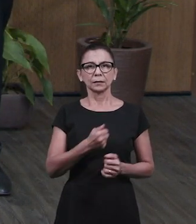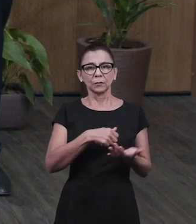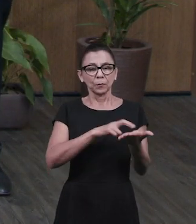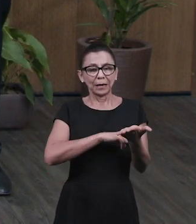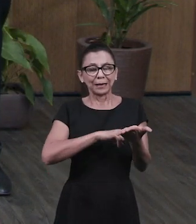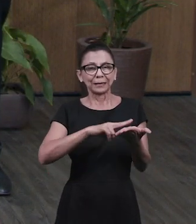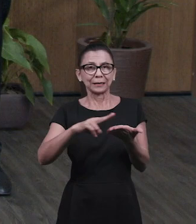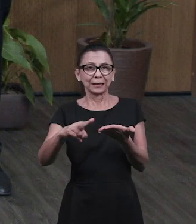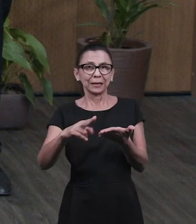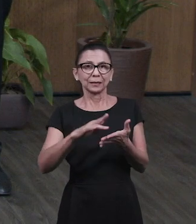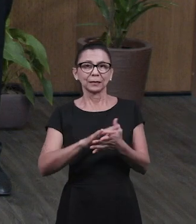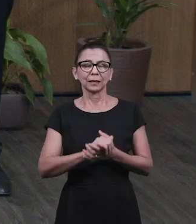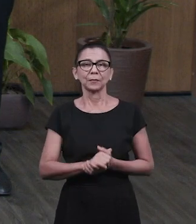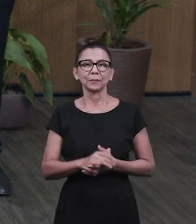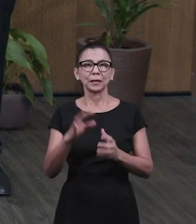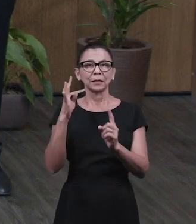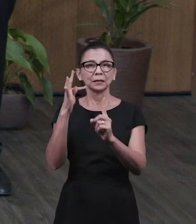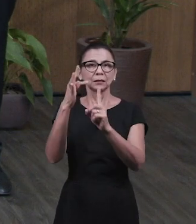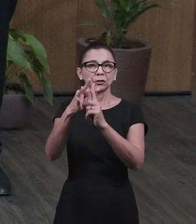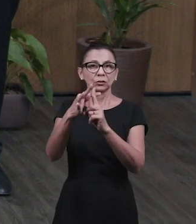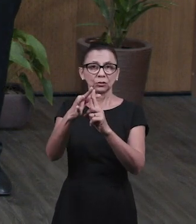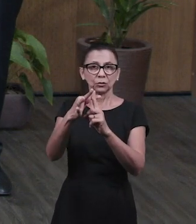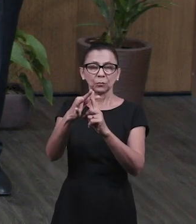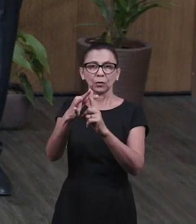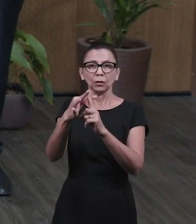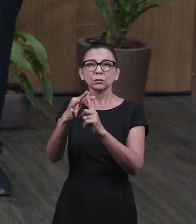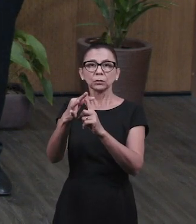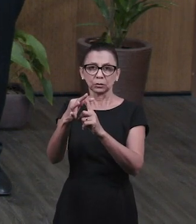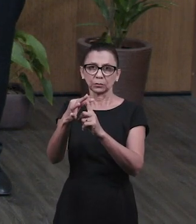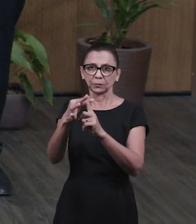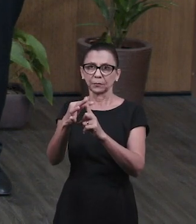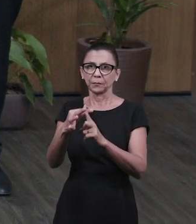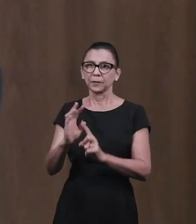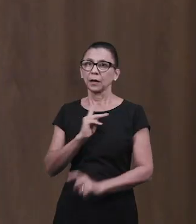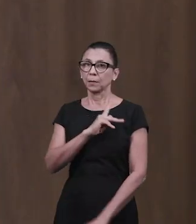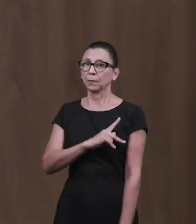et Paul l'avertit en montrant ou rappelant que